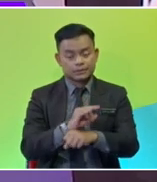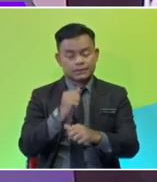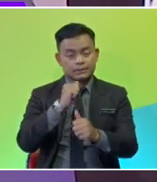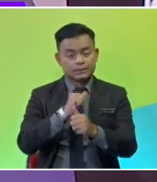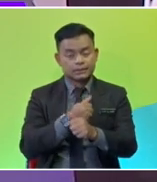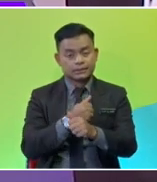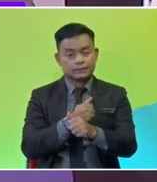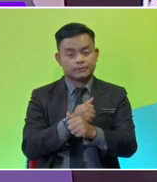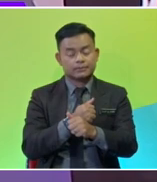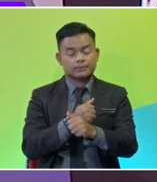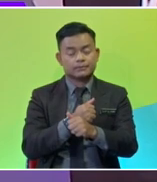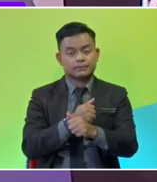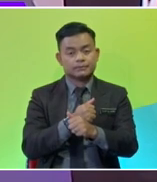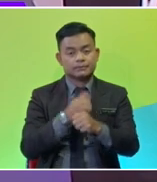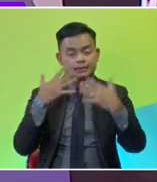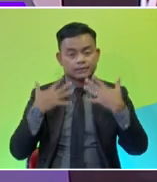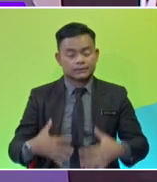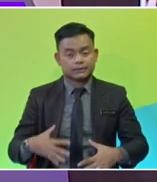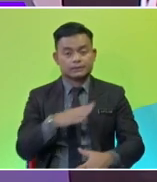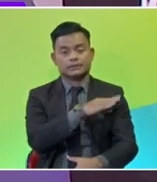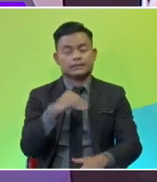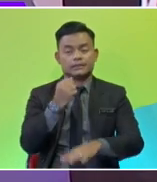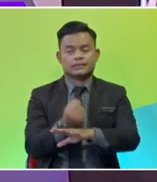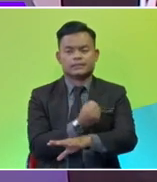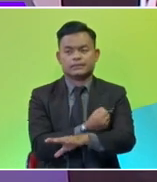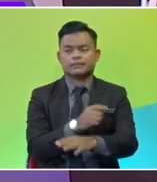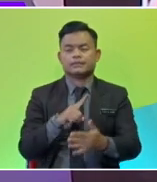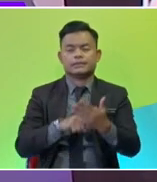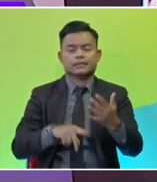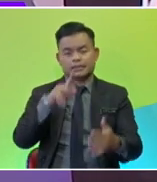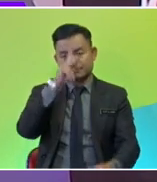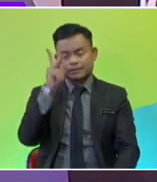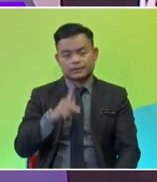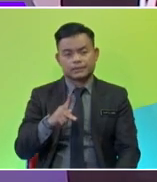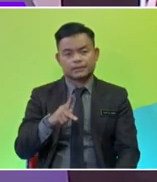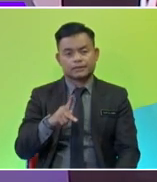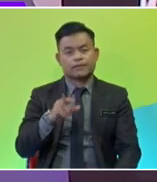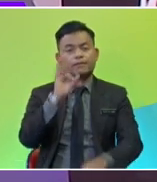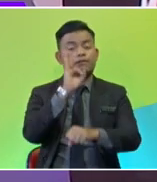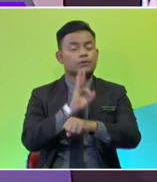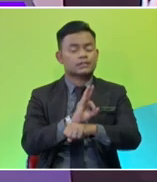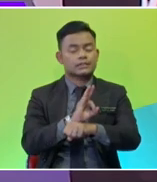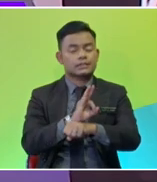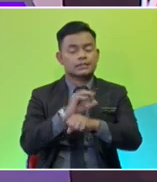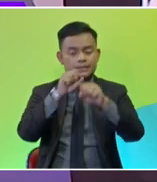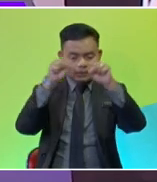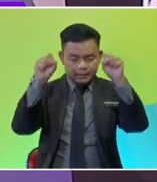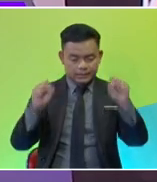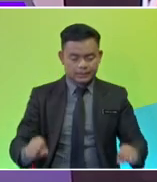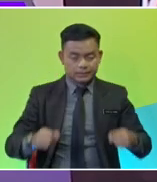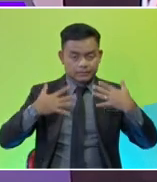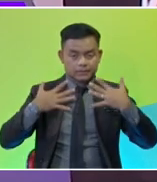tersebut Oke Baik Apakah fungsi sistem rangka kita tidak tengok satu persatu untuk